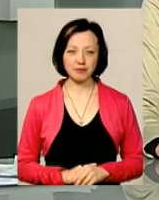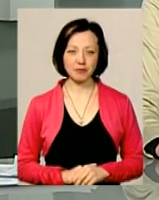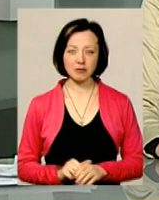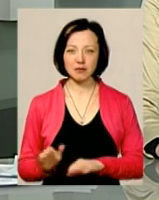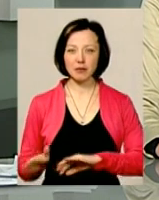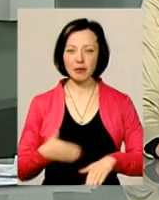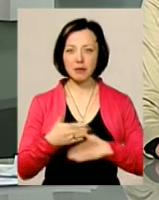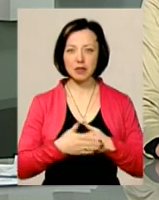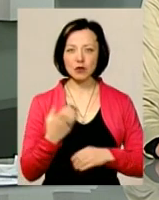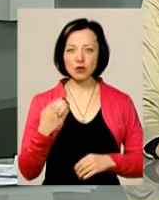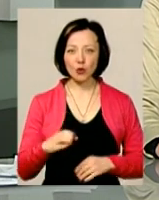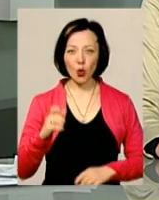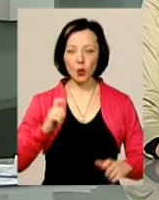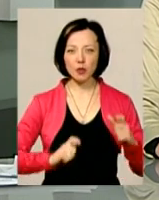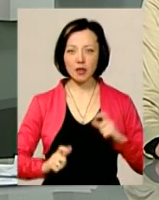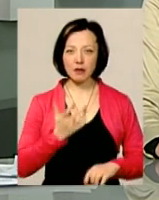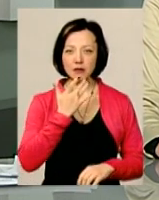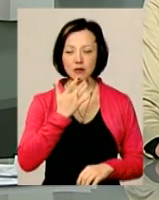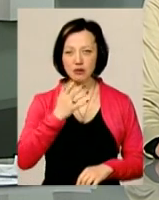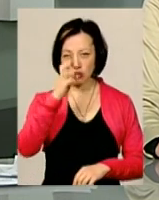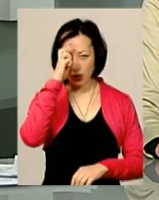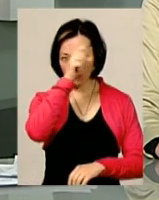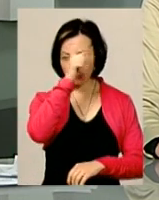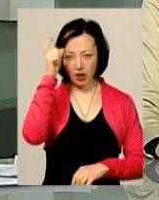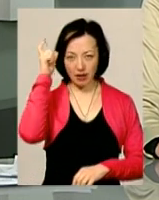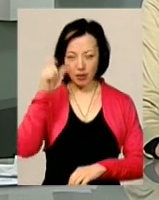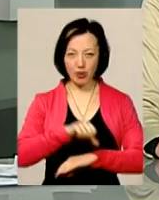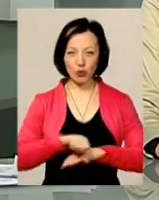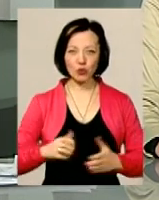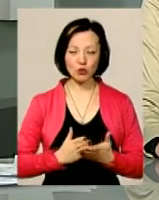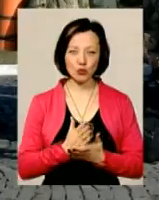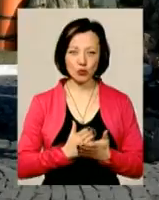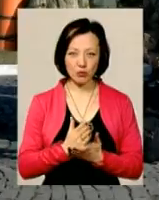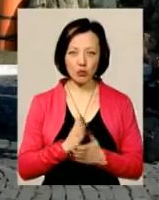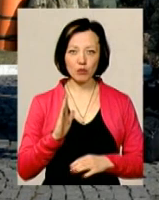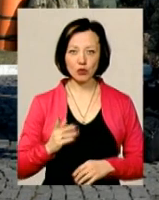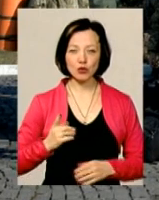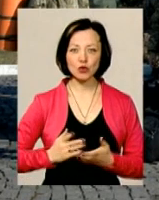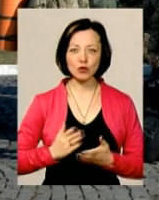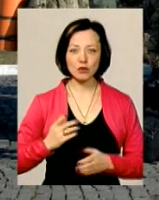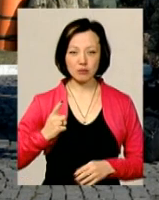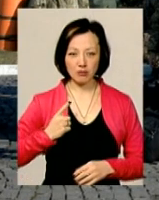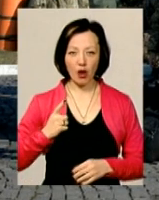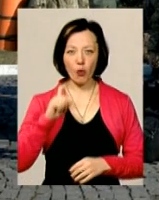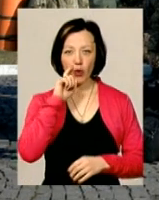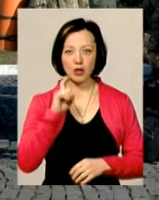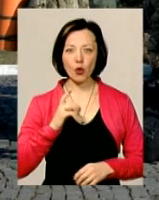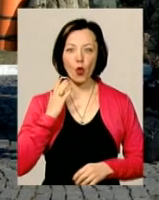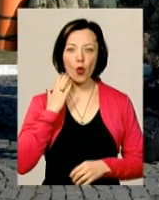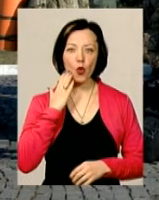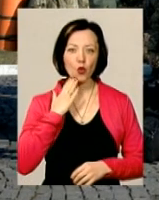Близько 100 курсантів Національної академії Державної прикордонної служби імені Богдана Хмельницького нестимуть службу на українсько-румунському